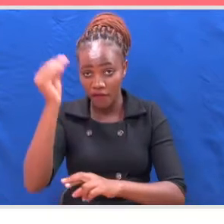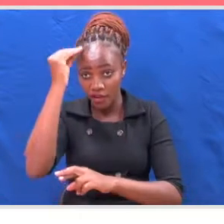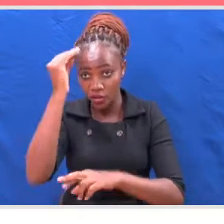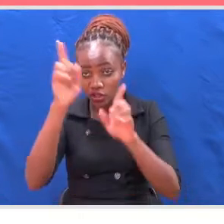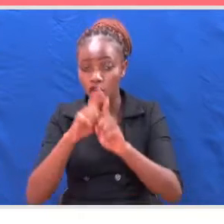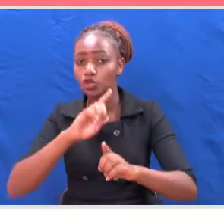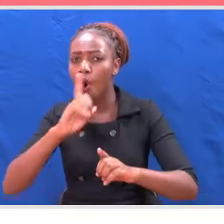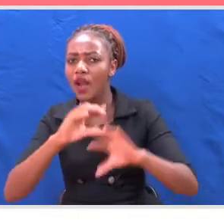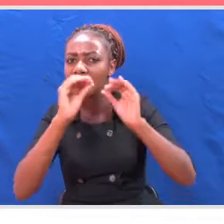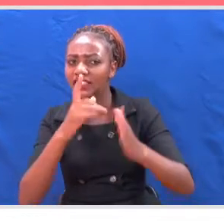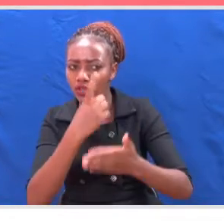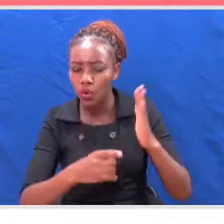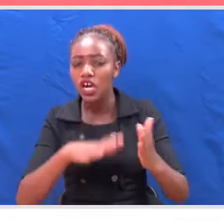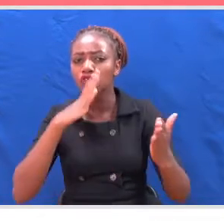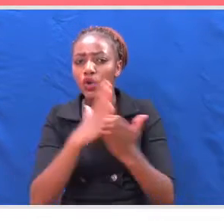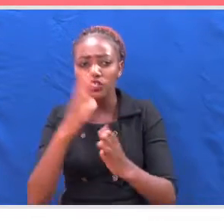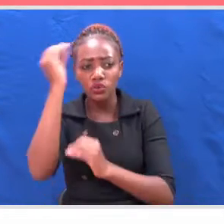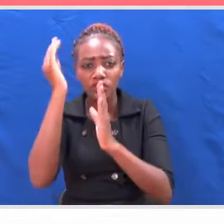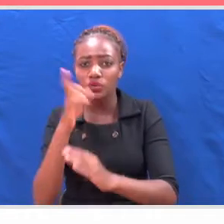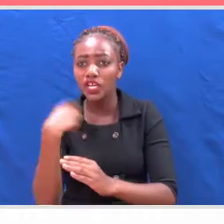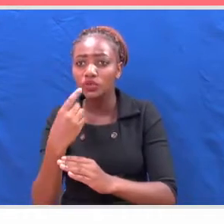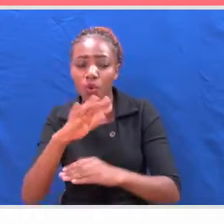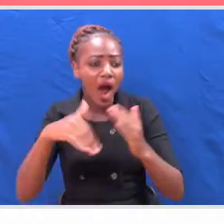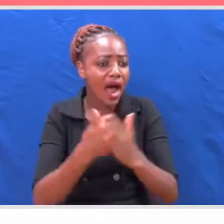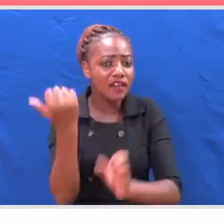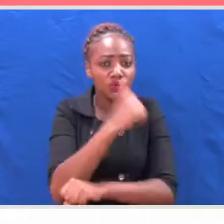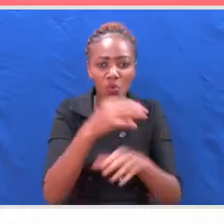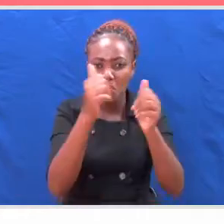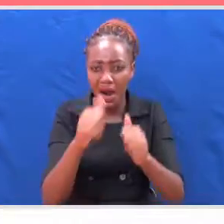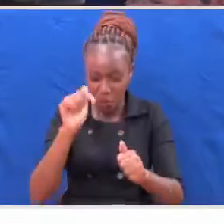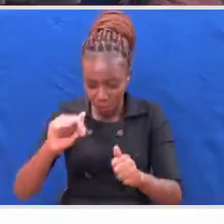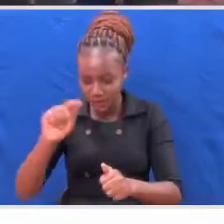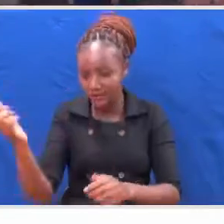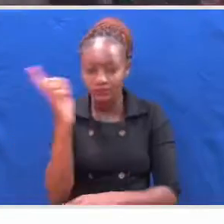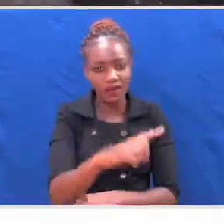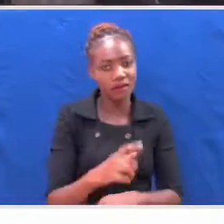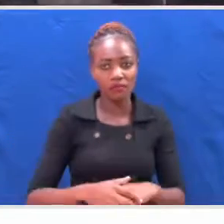akiagiza walimu kuhakikisha wanafunzi ambao bado hawajafika shuleni wamerejeshwa.